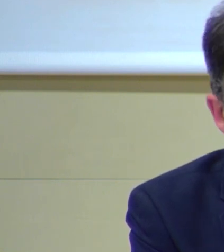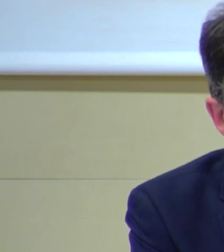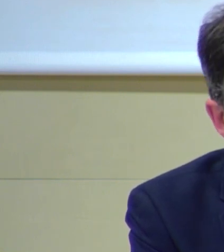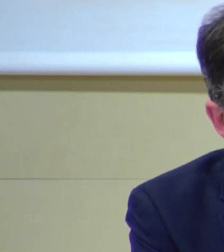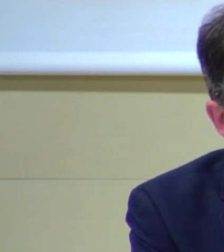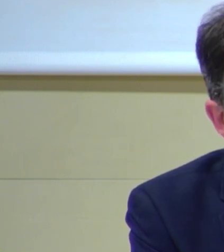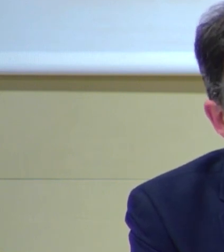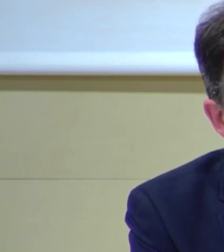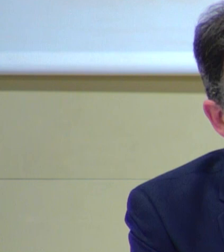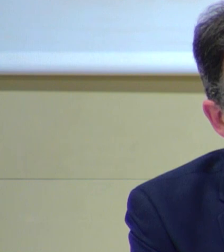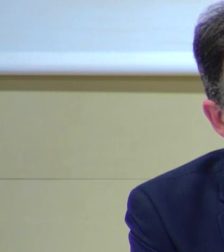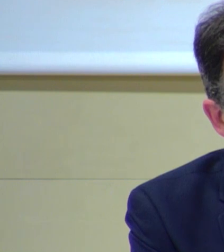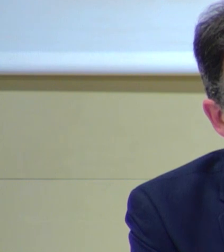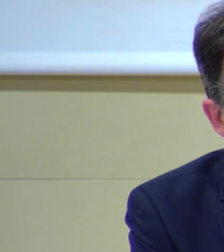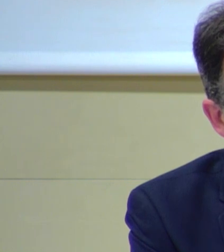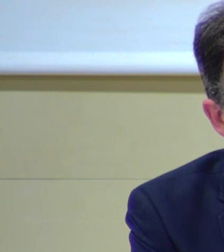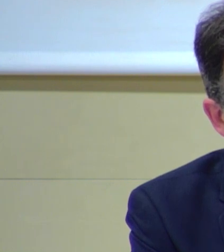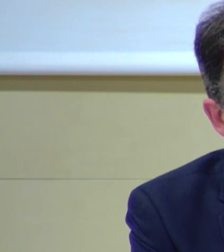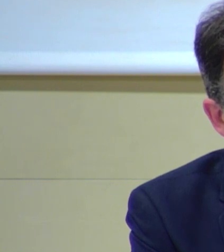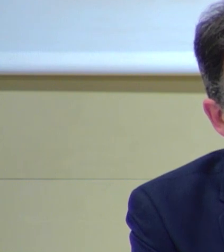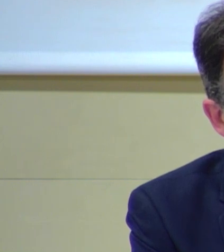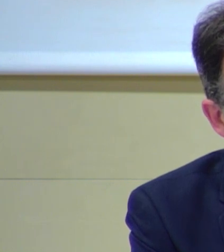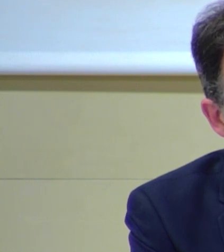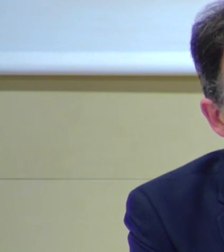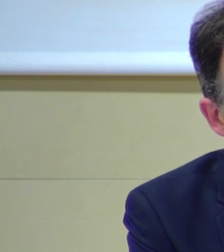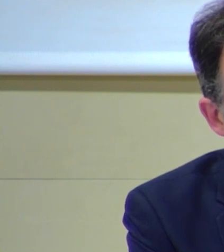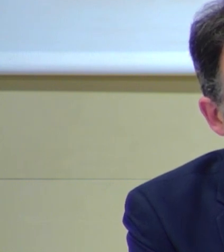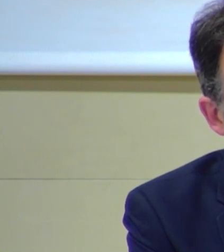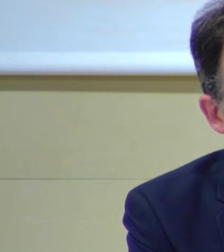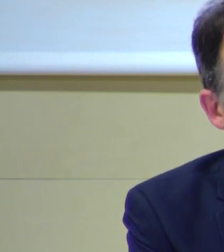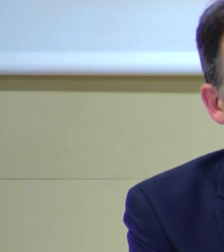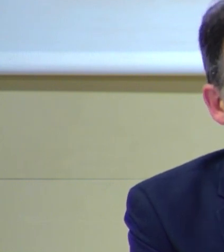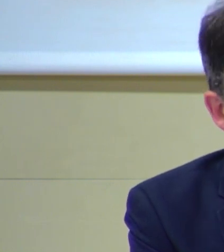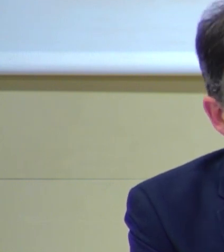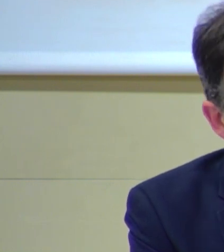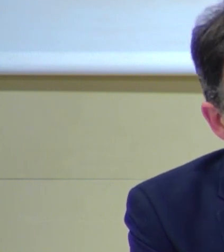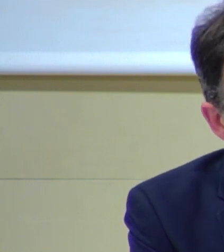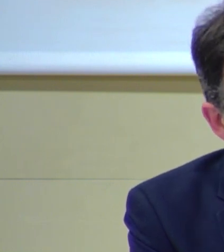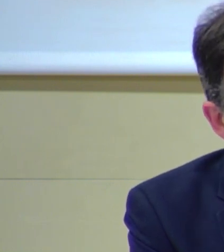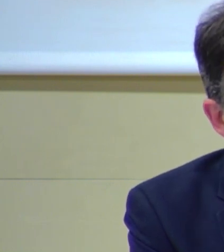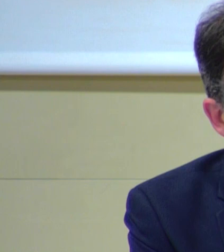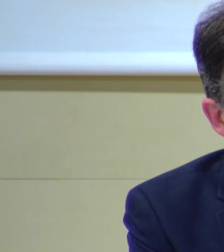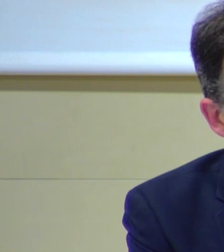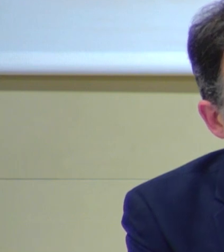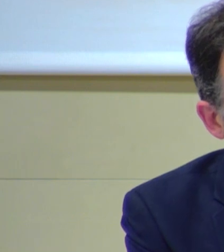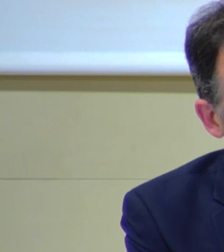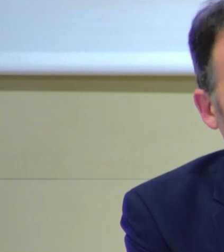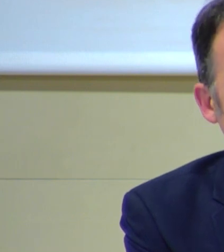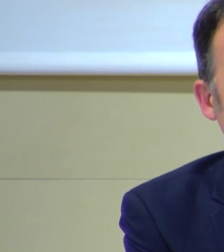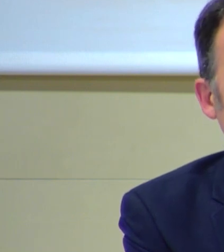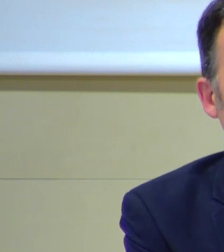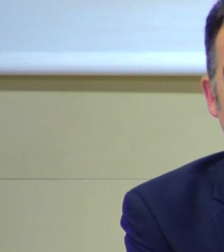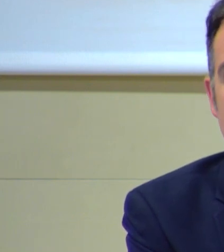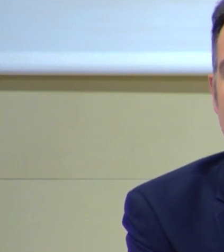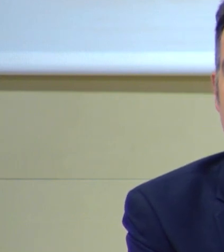adoptée la 56 bourse du travail convention d'objectifs et de financement avec grenoble alpes métropole et le département